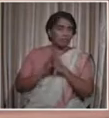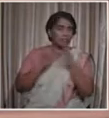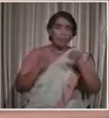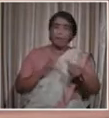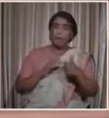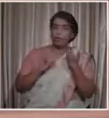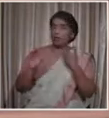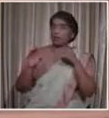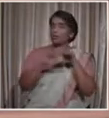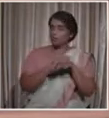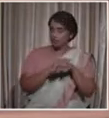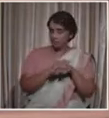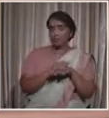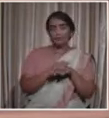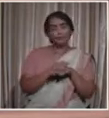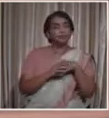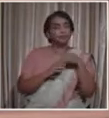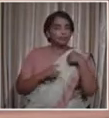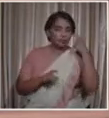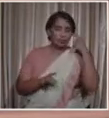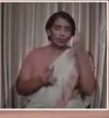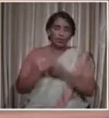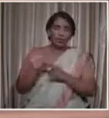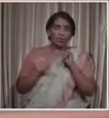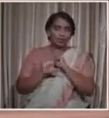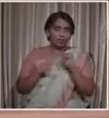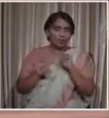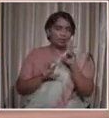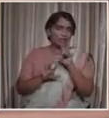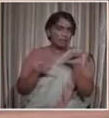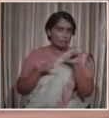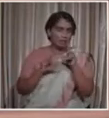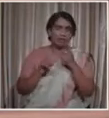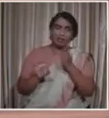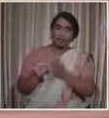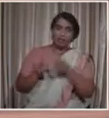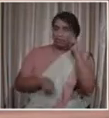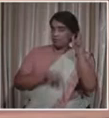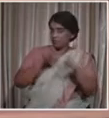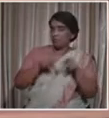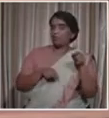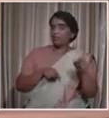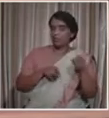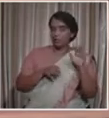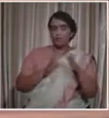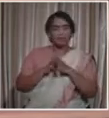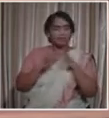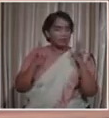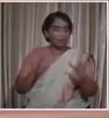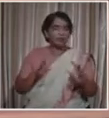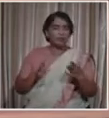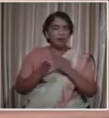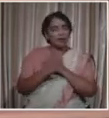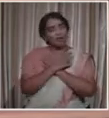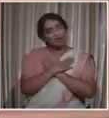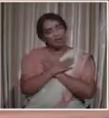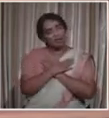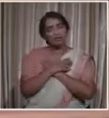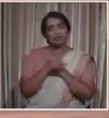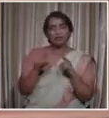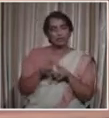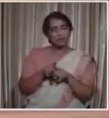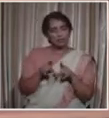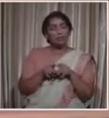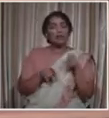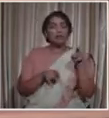16 வயது 15 வயது குருத்துக்களை அவர் மிகவும் வாஞ்சியோடு அரவணைத்து அவர்களுக்கான புனர்வாழ்வு அளிப்பதிலே ஒரு பெரிய பங்கை ஆற்றுகிறார்.